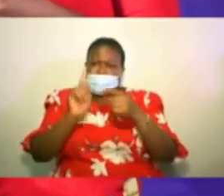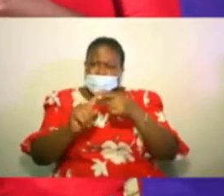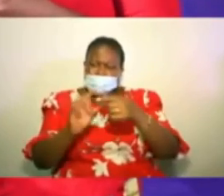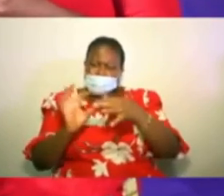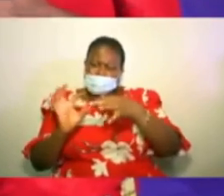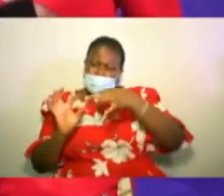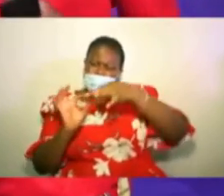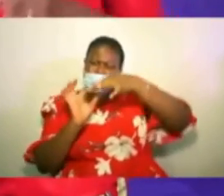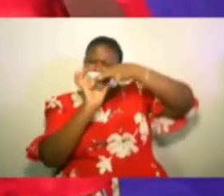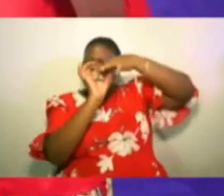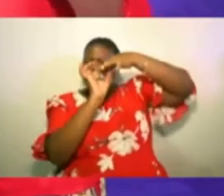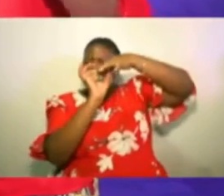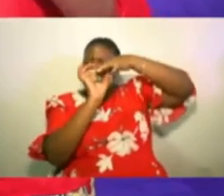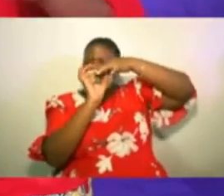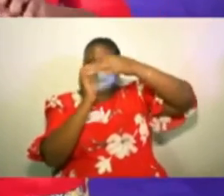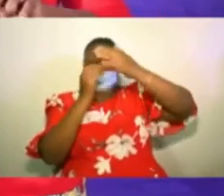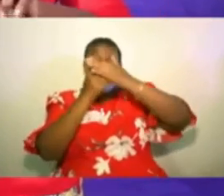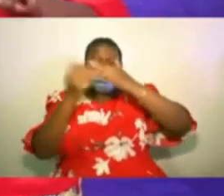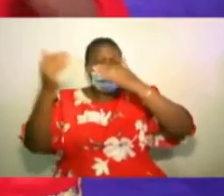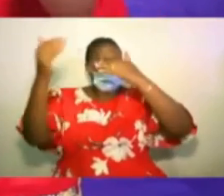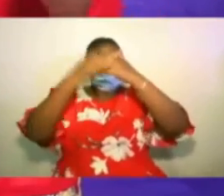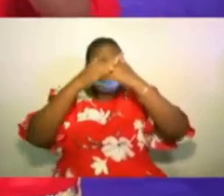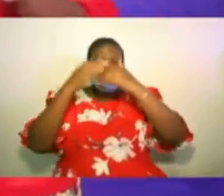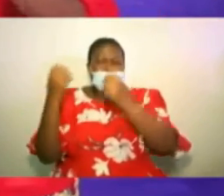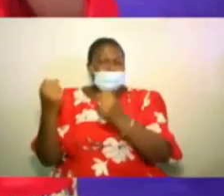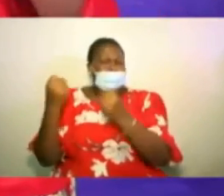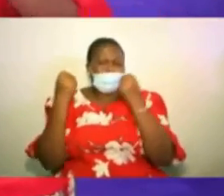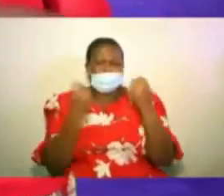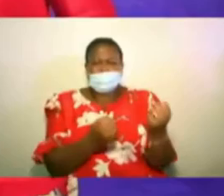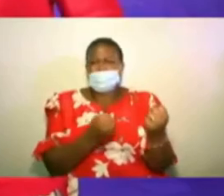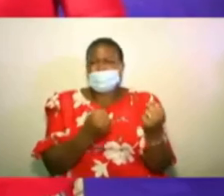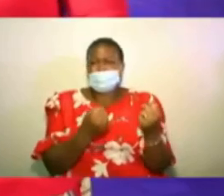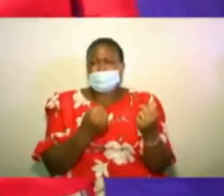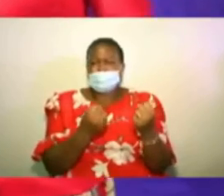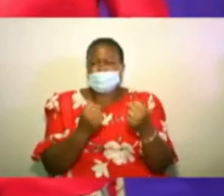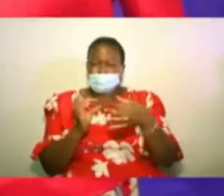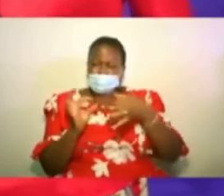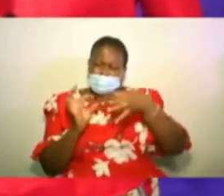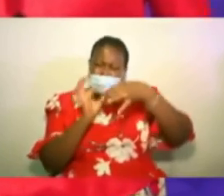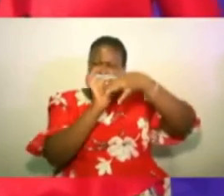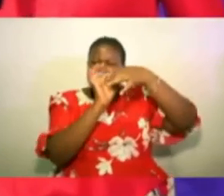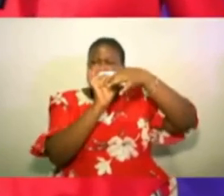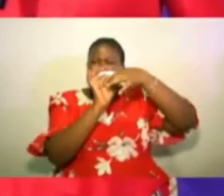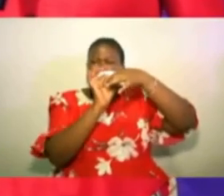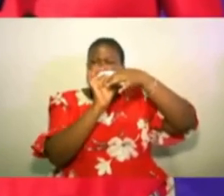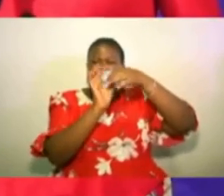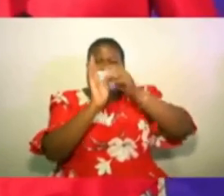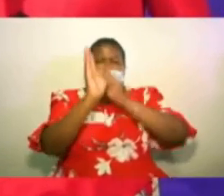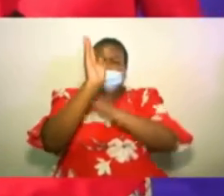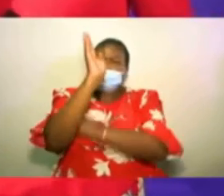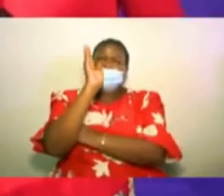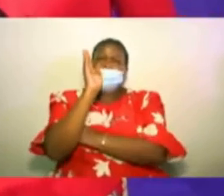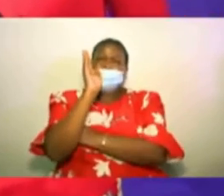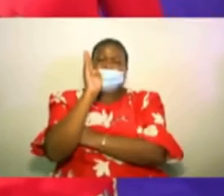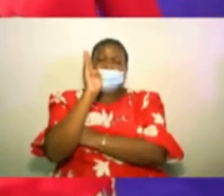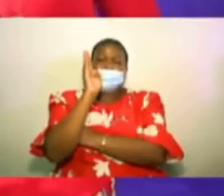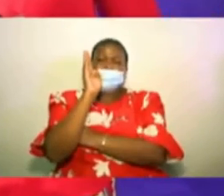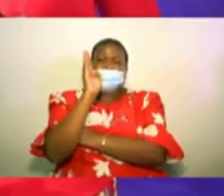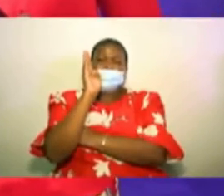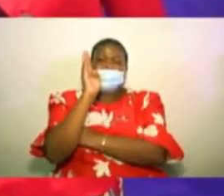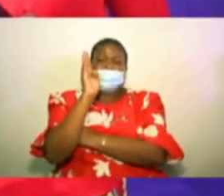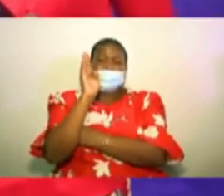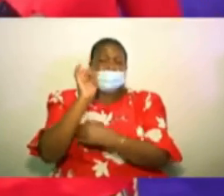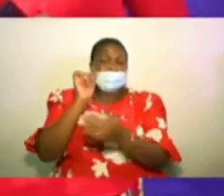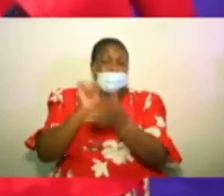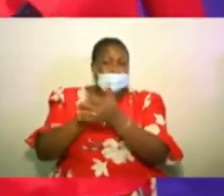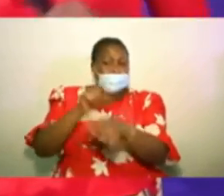powers of heaven. Ils étaient obligés de se connecter aux forces des cieux. And those days too, the church